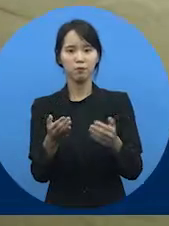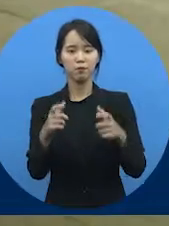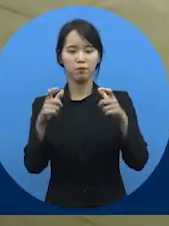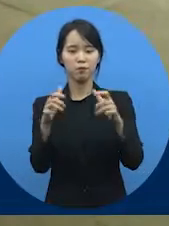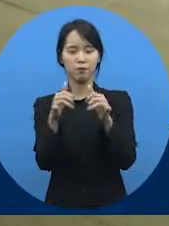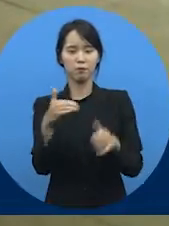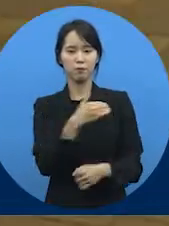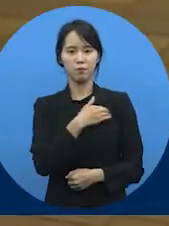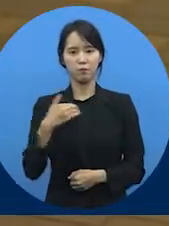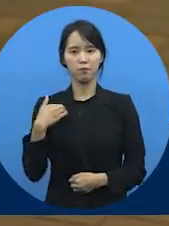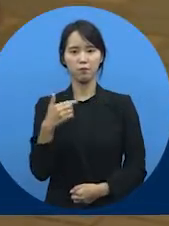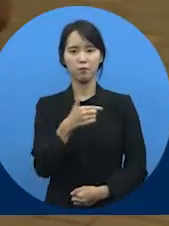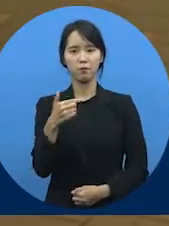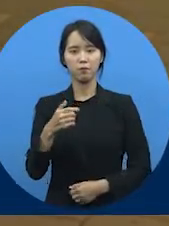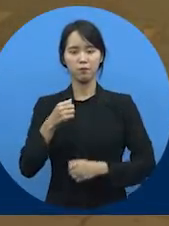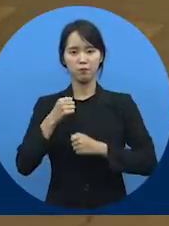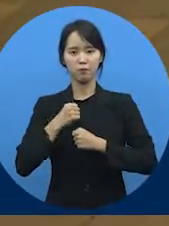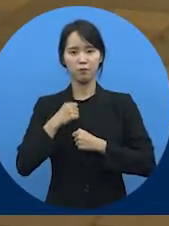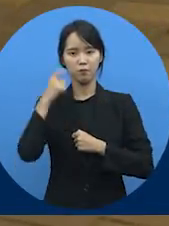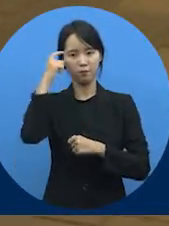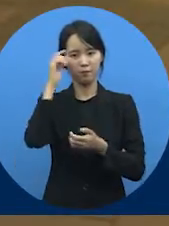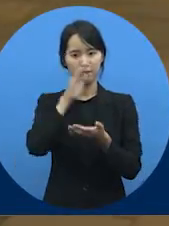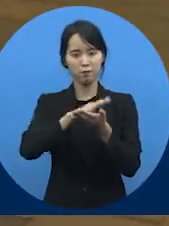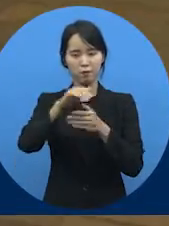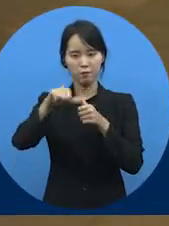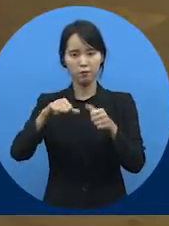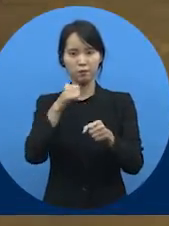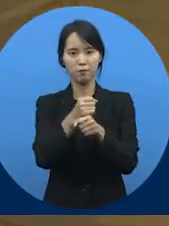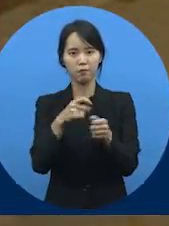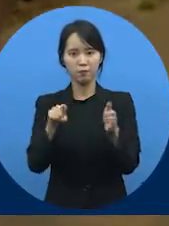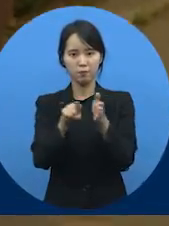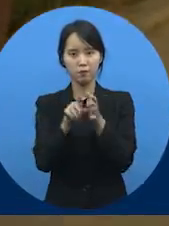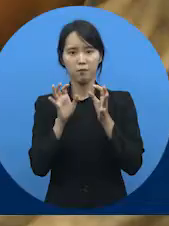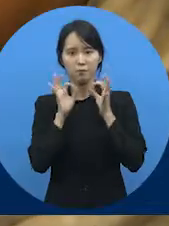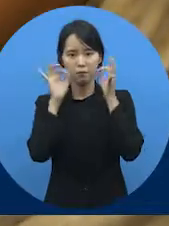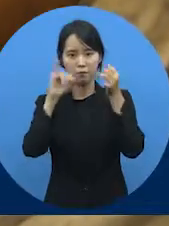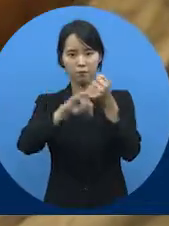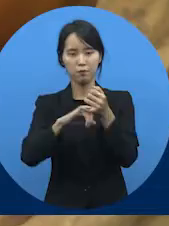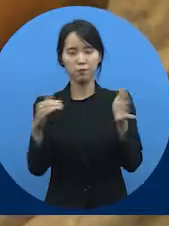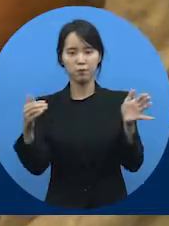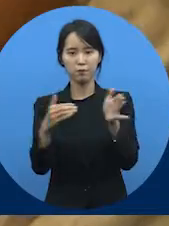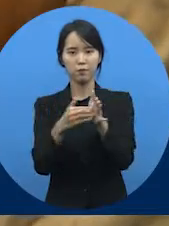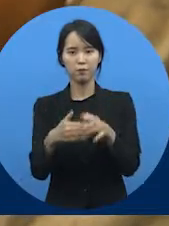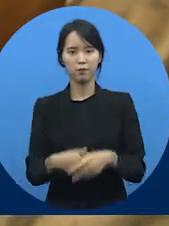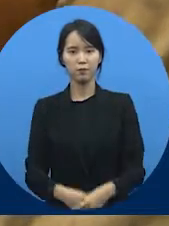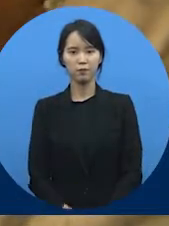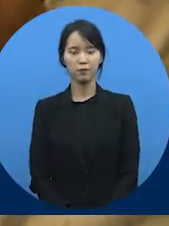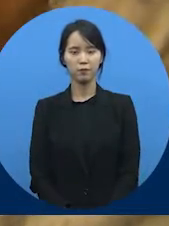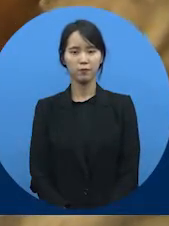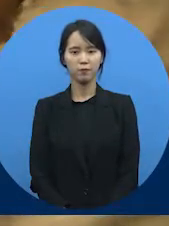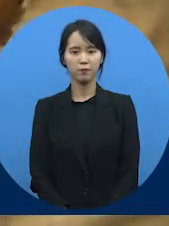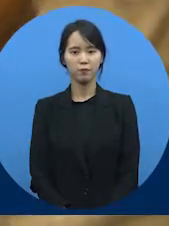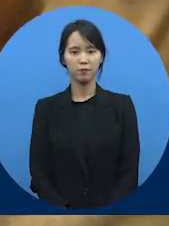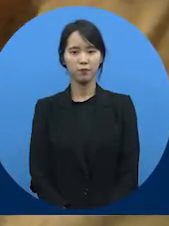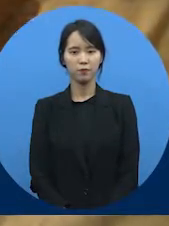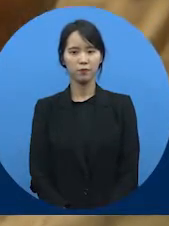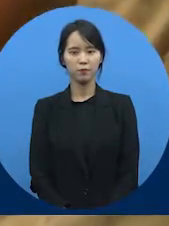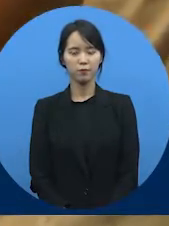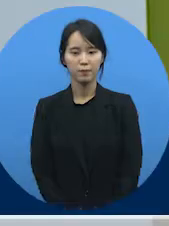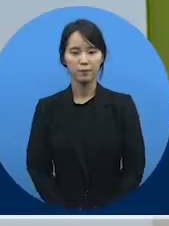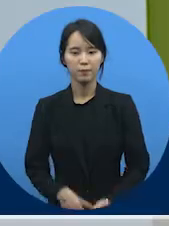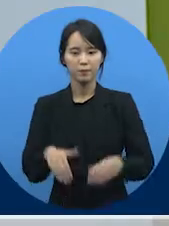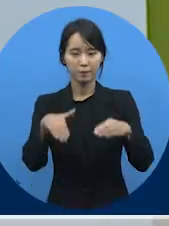서비스를 제공하고 주민 만족도를 높여 안전하고 쾌적한 환경을 만들도록 노력하겠다고 했습니다.